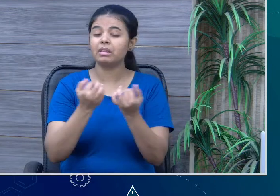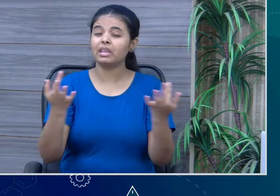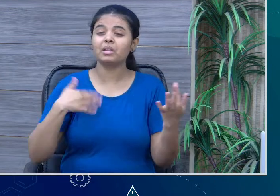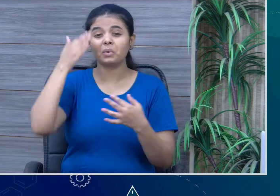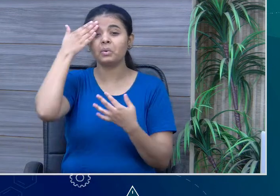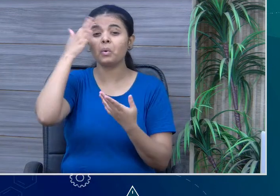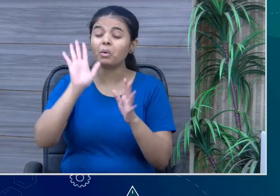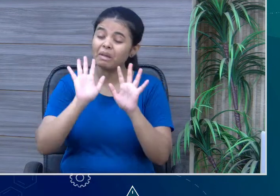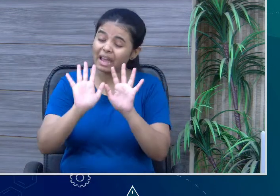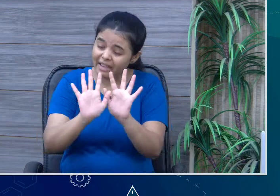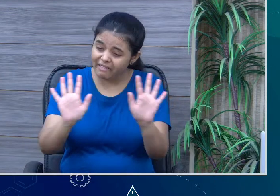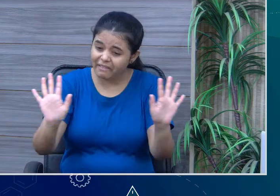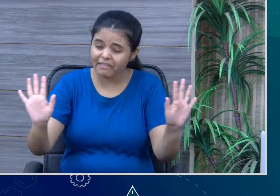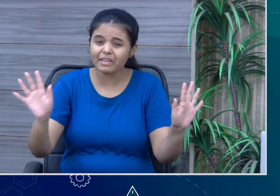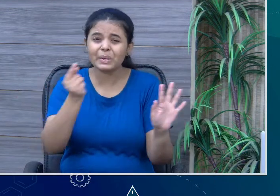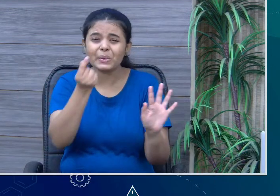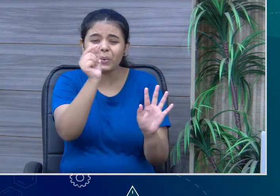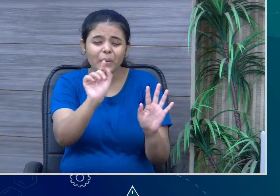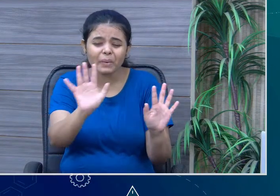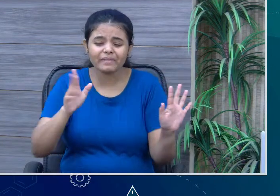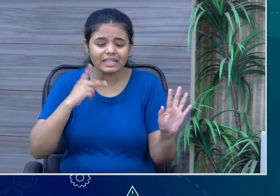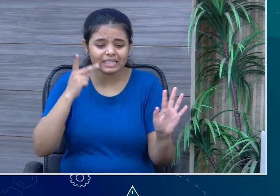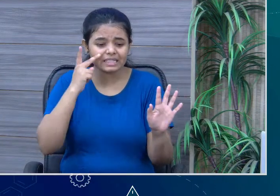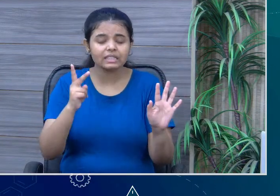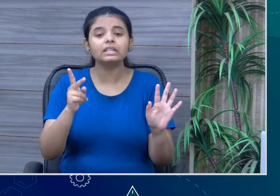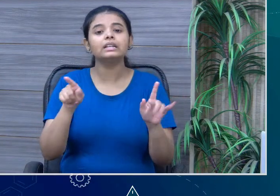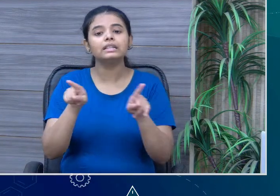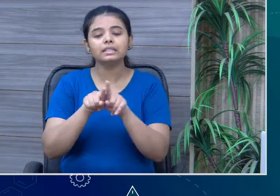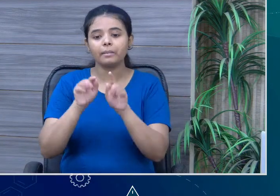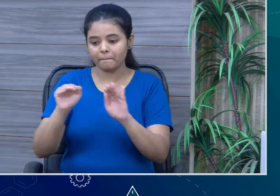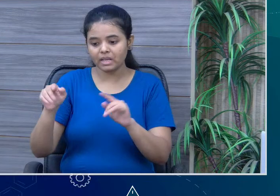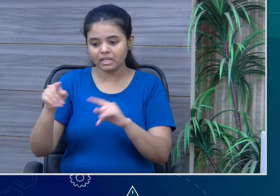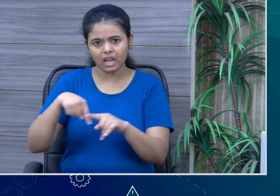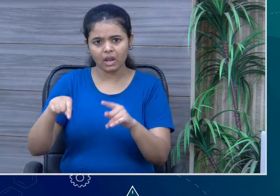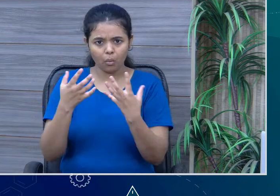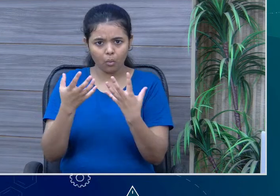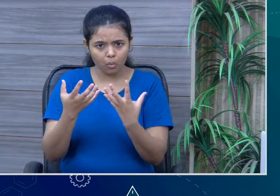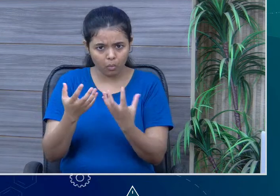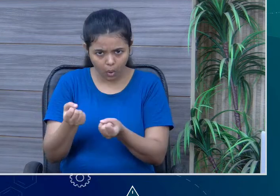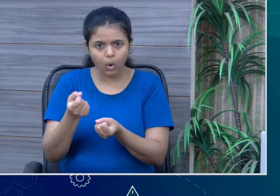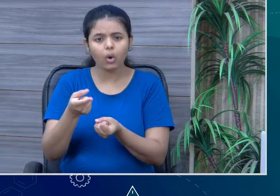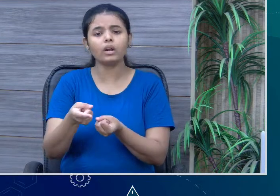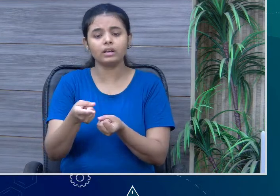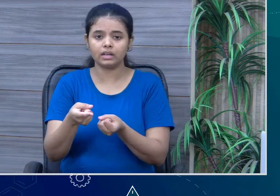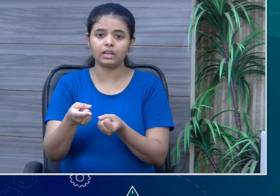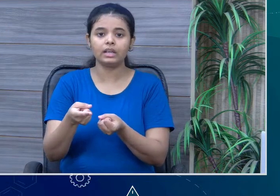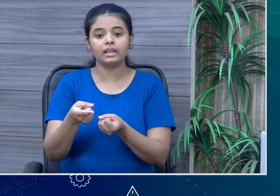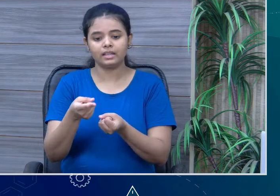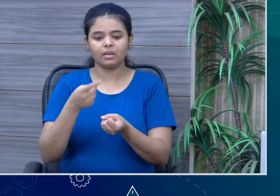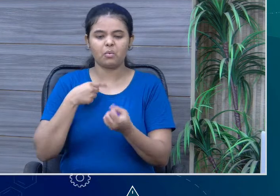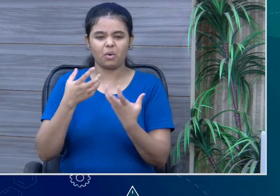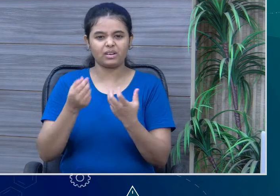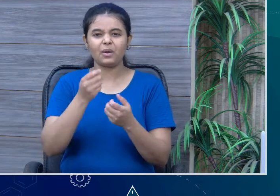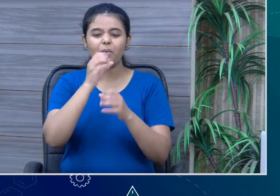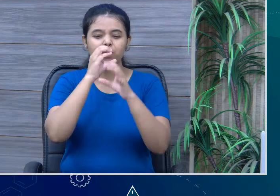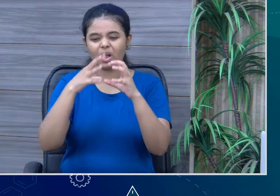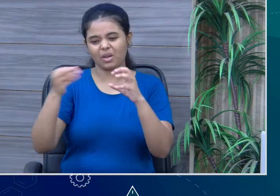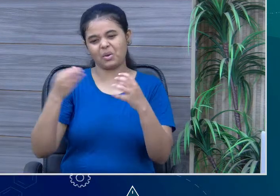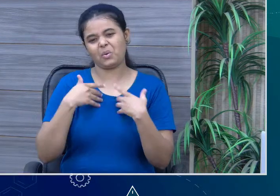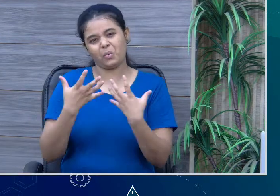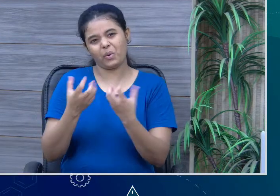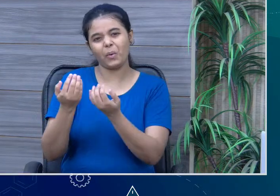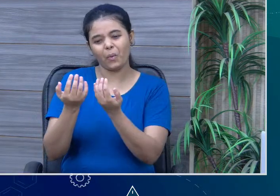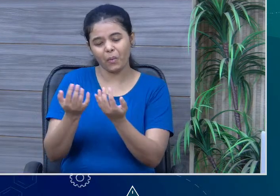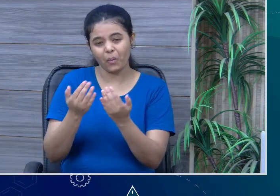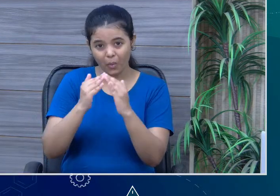interested in take the shell home, back home लेके आना चाहते हैं उन shell को, so definitely under the guidance of the parents, because उसके अंदर